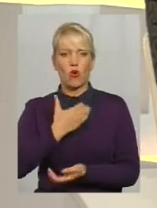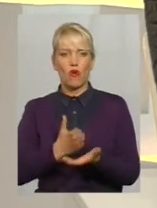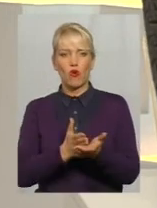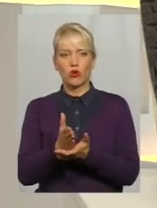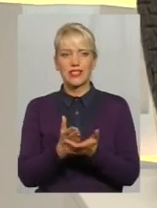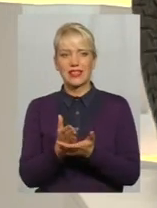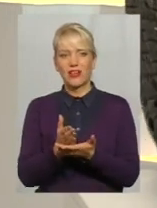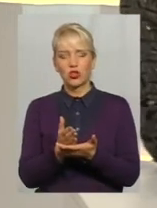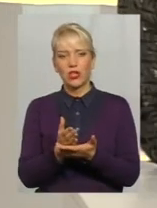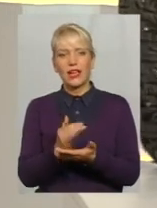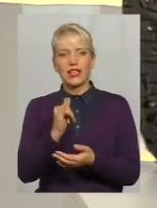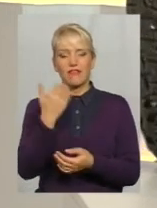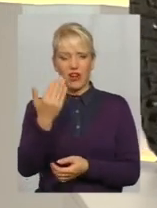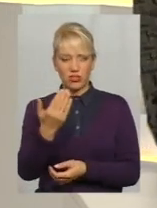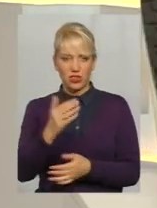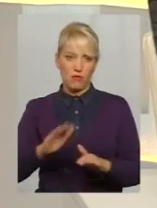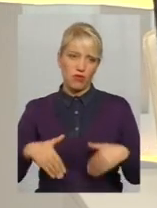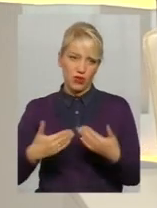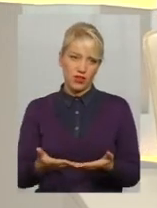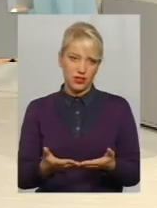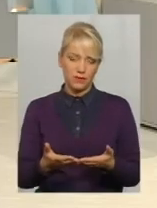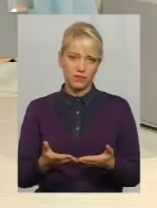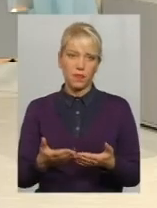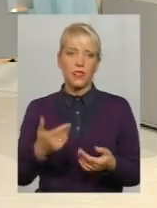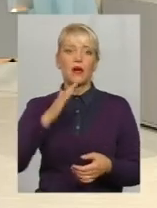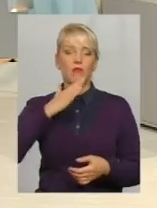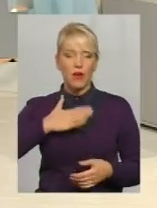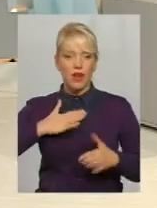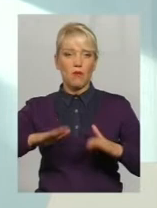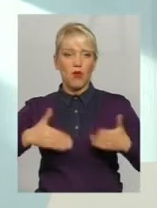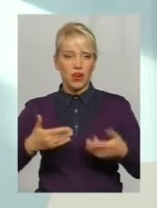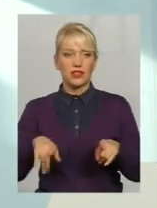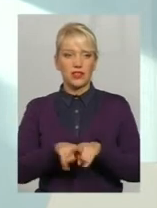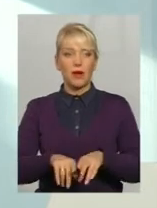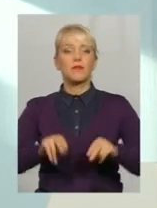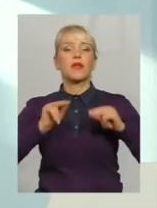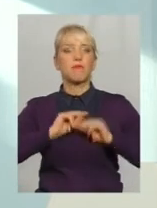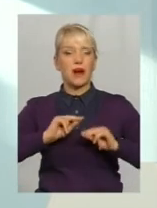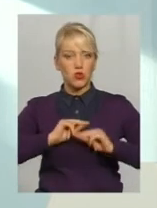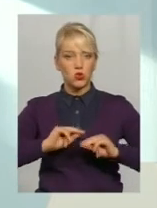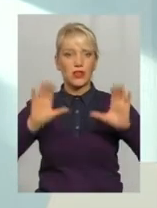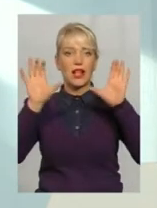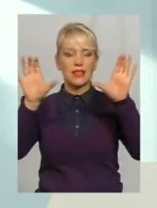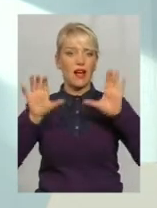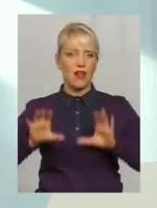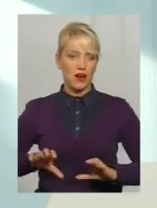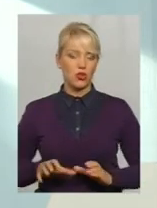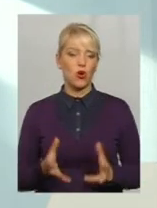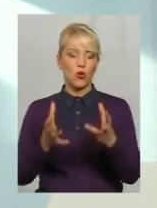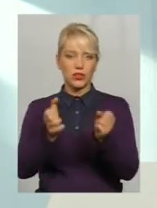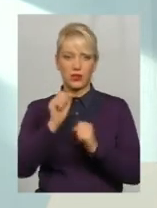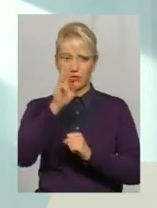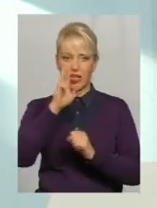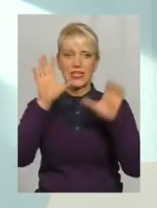І ваша порада? Якщо моя людина... порада така. Працюйте. Легально. Отримайте заробітну